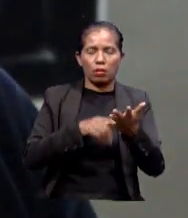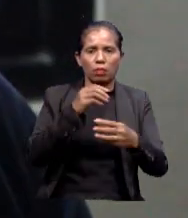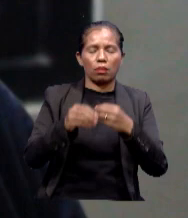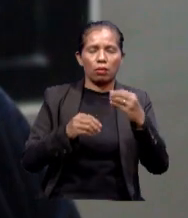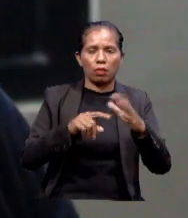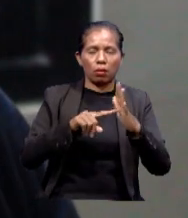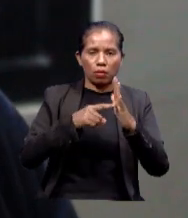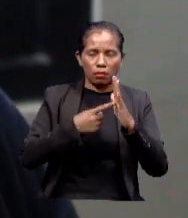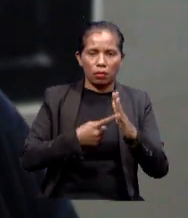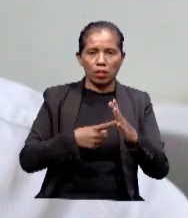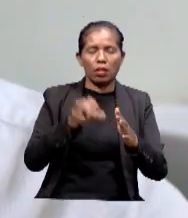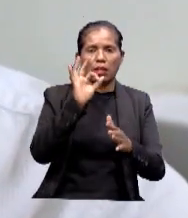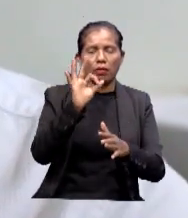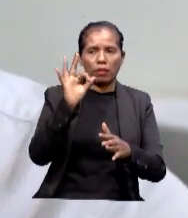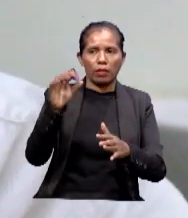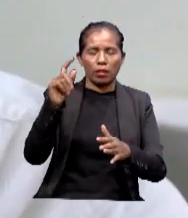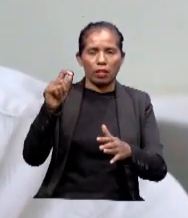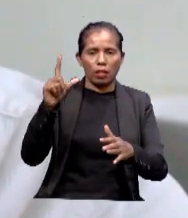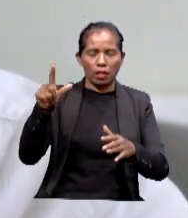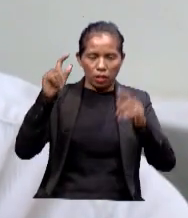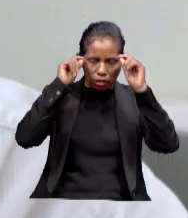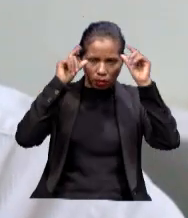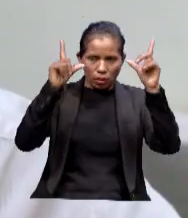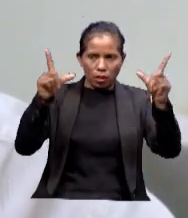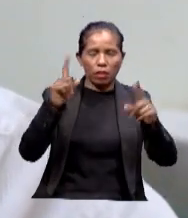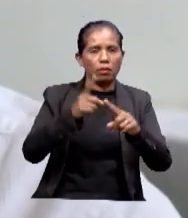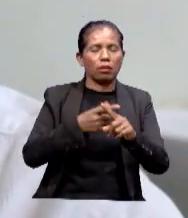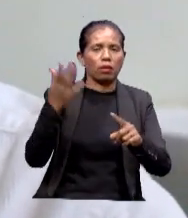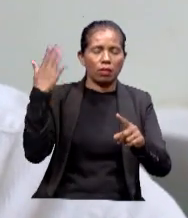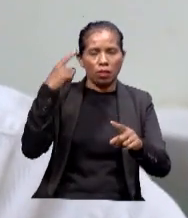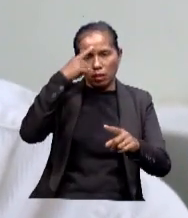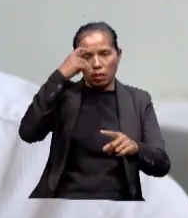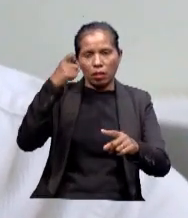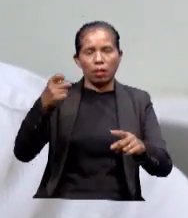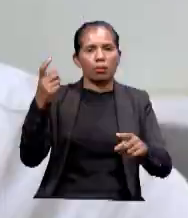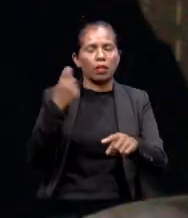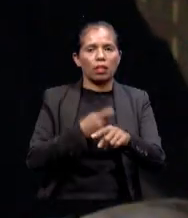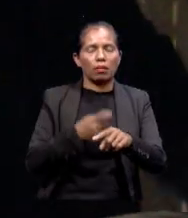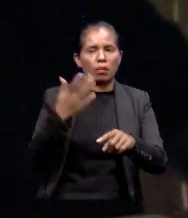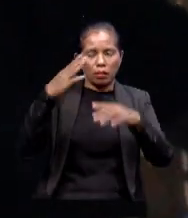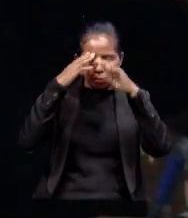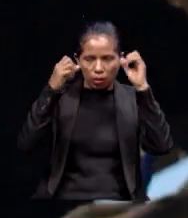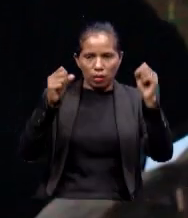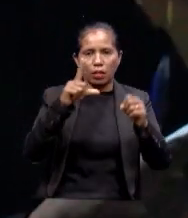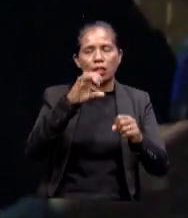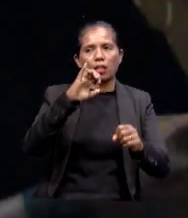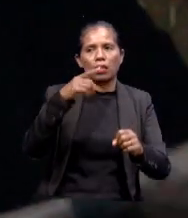hahu liga futebol Timor Leste iha fulan hirek liba mai be la konsege tamba iha momento ne ba presidente liga